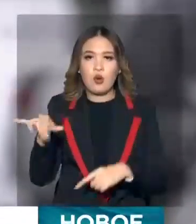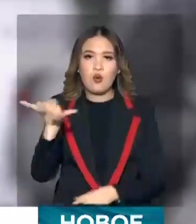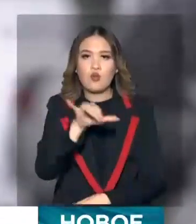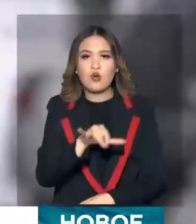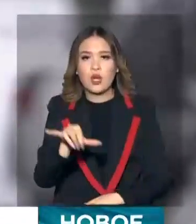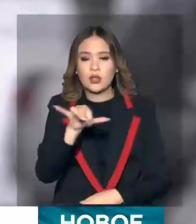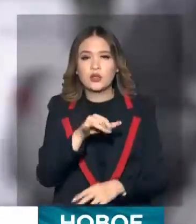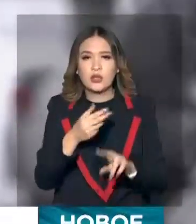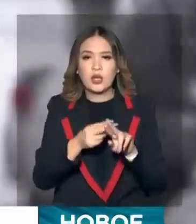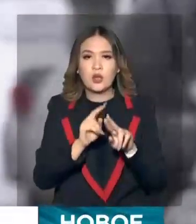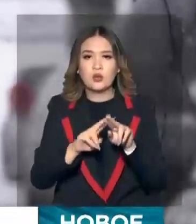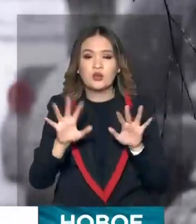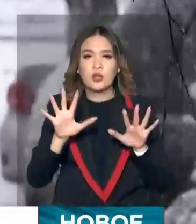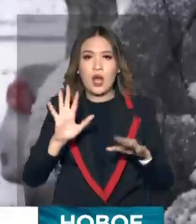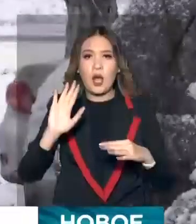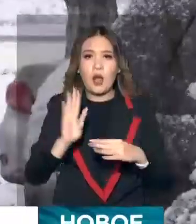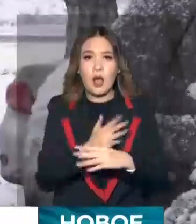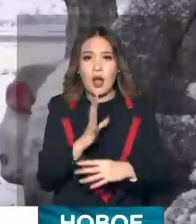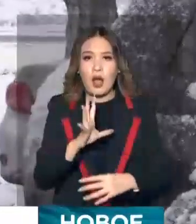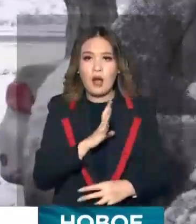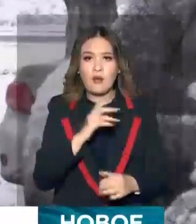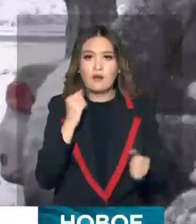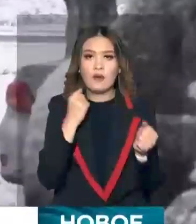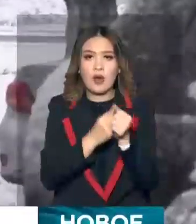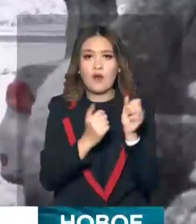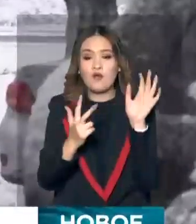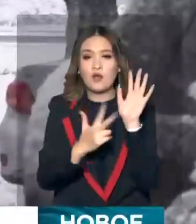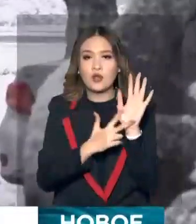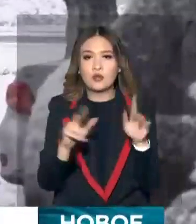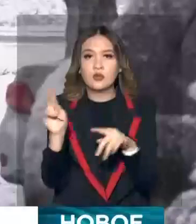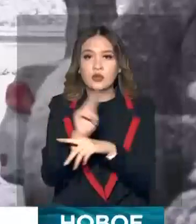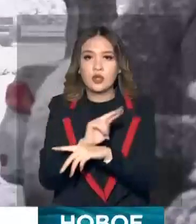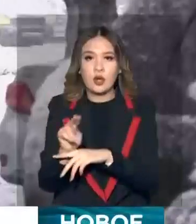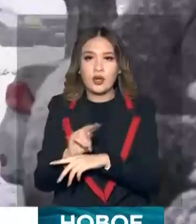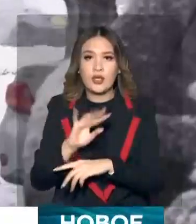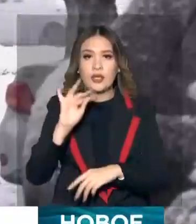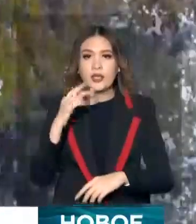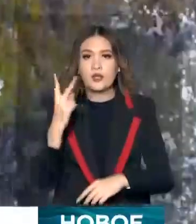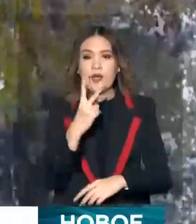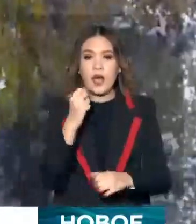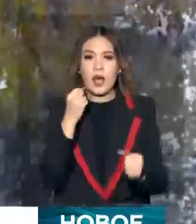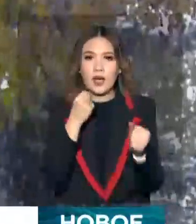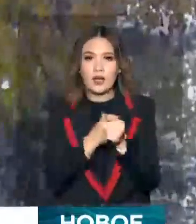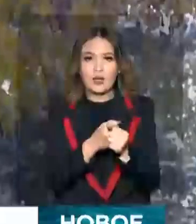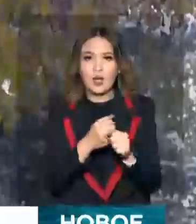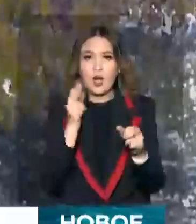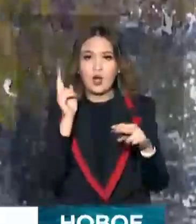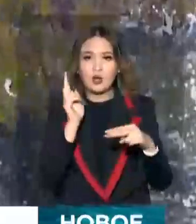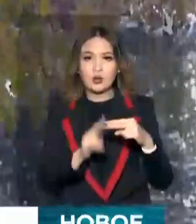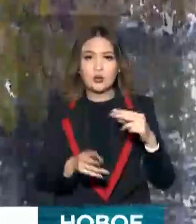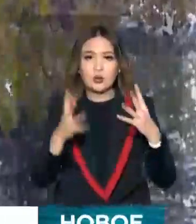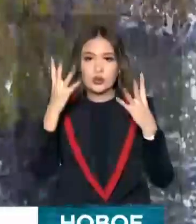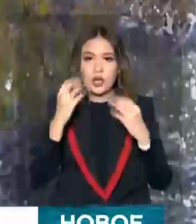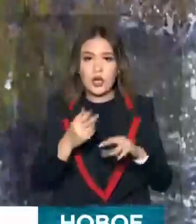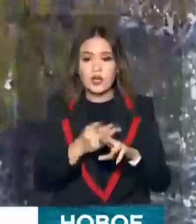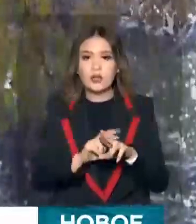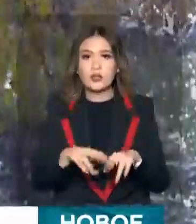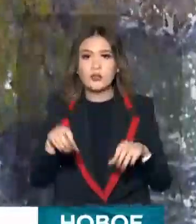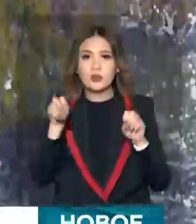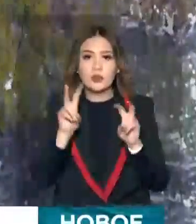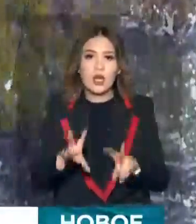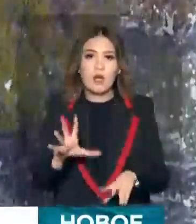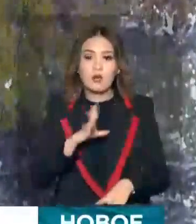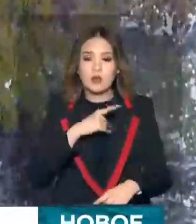Уральска. Над устранением аварии работают 8 ремонтных бригад и 2 аварийные. К концу дня специалисты